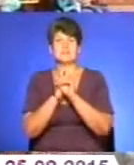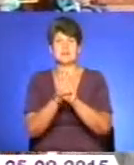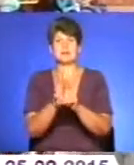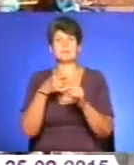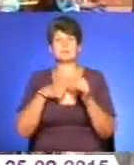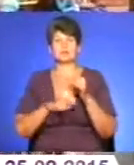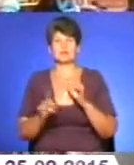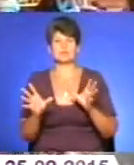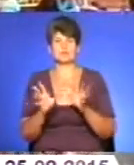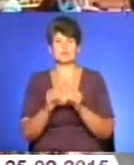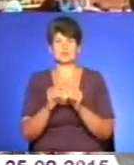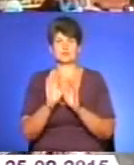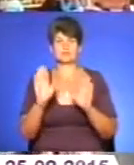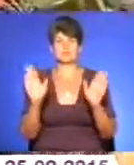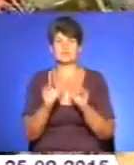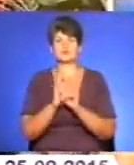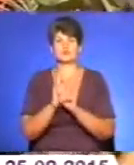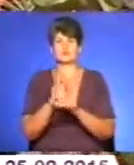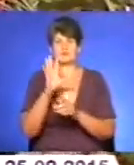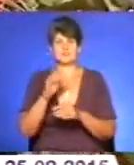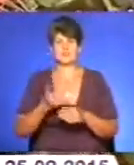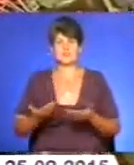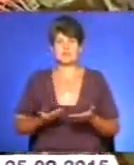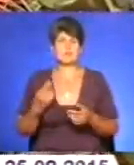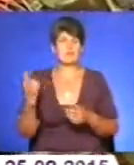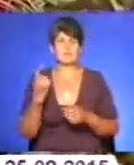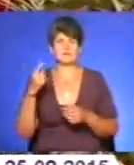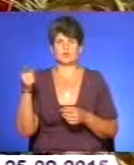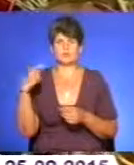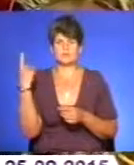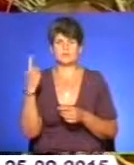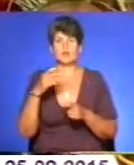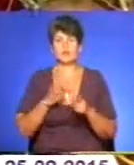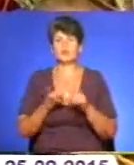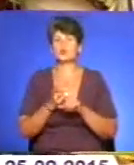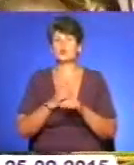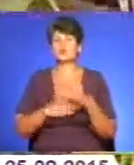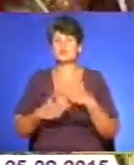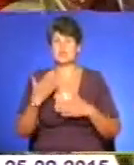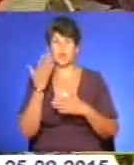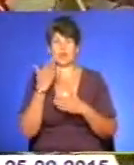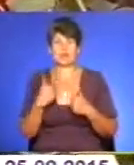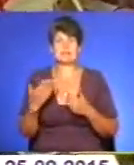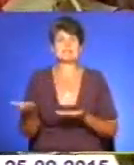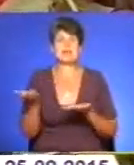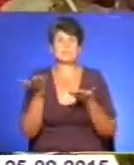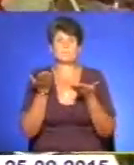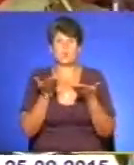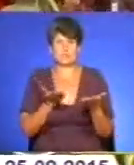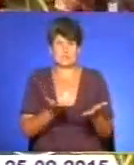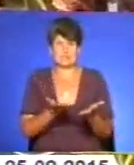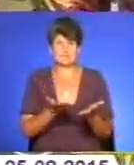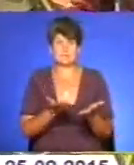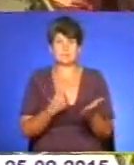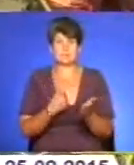народжуємося, пісня супроводжує нас все життя. Ми вперше на Тернопільщині, дуже раді, ми дуже зраділи, коли нас запросили. До вас.